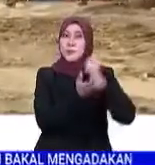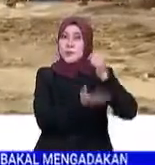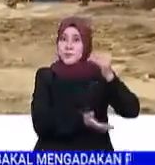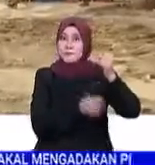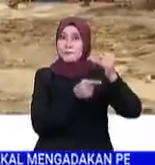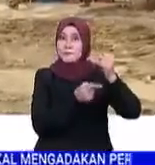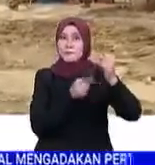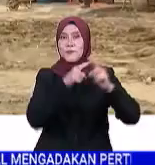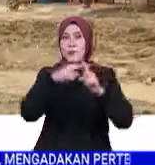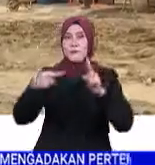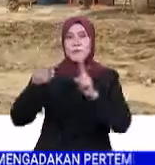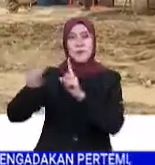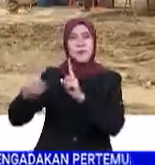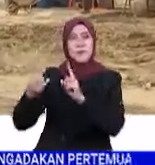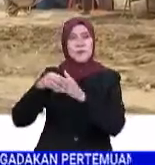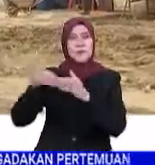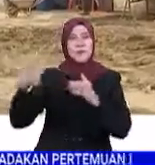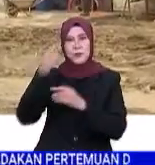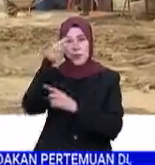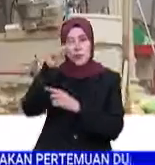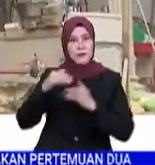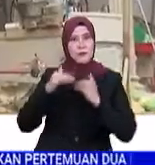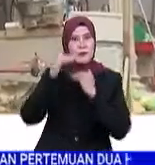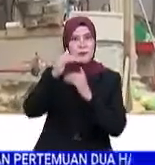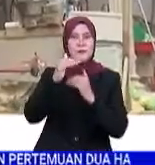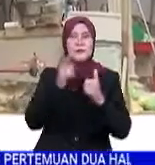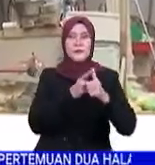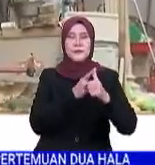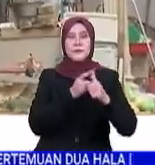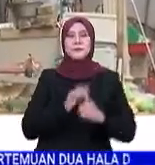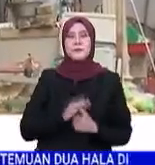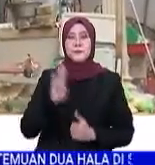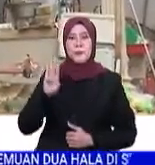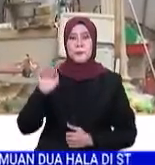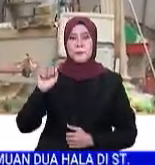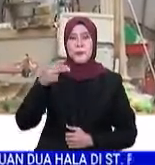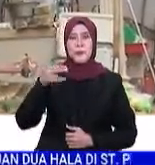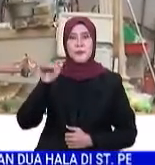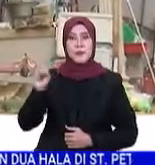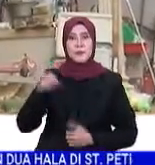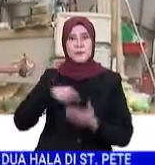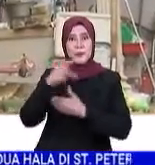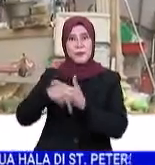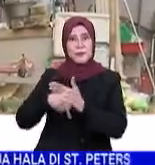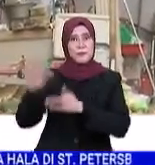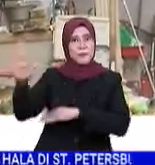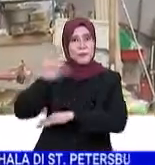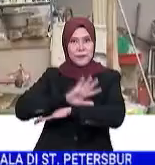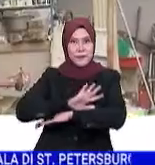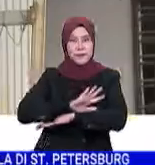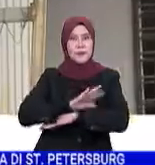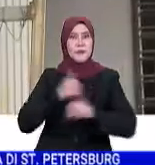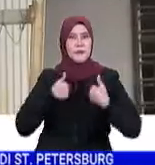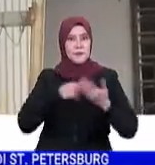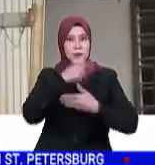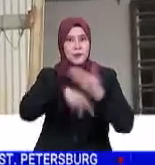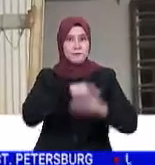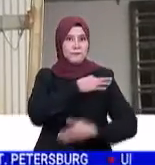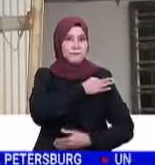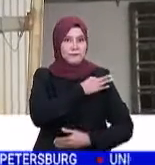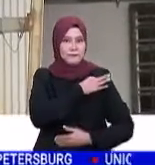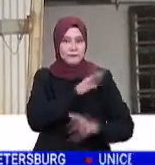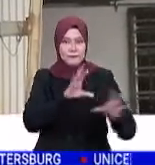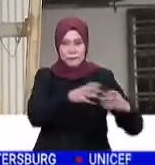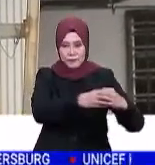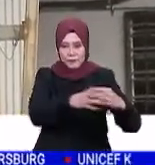kira-kira RM500,000 untuk fasa pertama. Bahis diprogramkan selama 5 hari yang membahagikan sukarelawan kepada beberapa